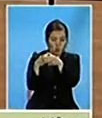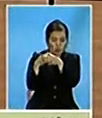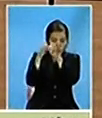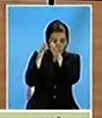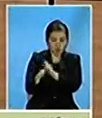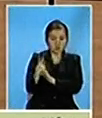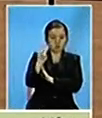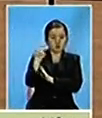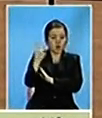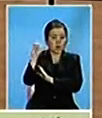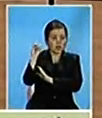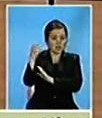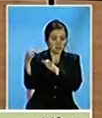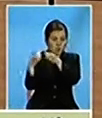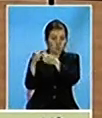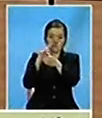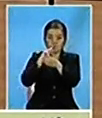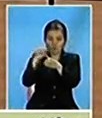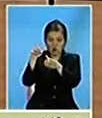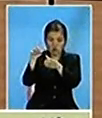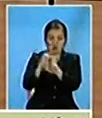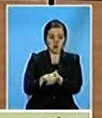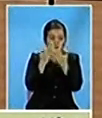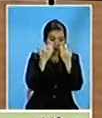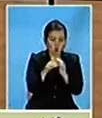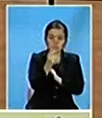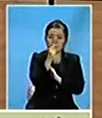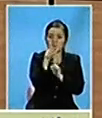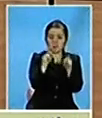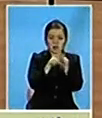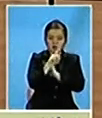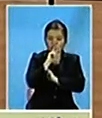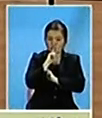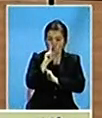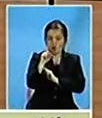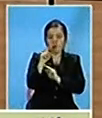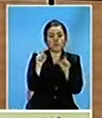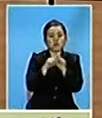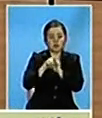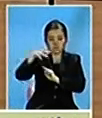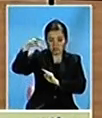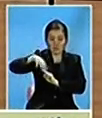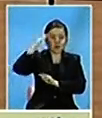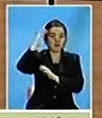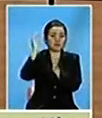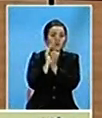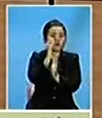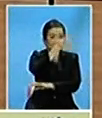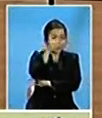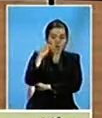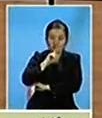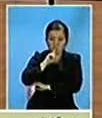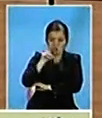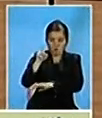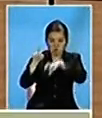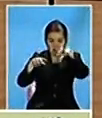คนและผู้ร้องสอดอีก11คนได้ฟ้องสำนักงานตำรวจแห่งชาติกับสำ